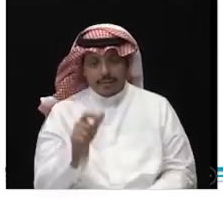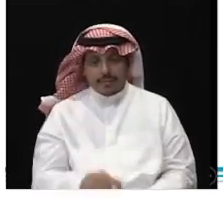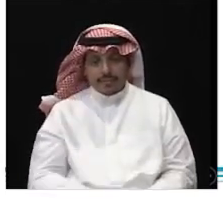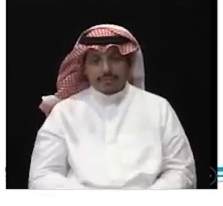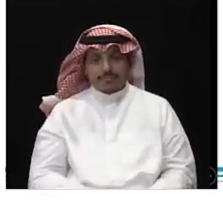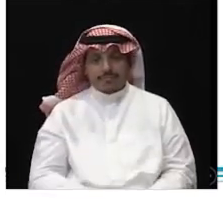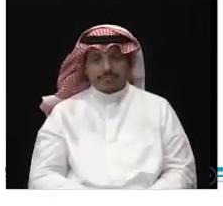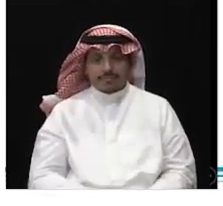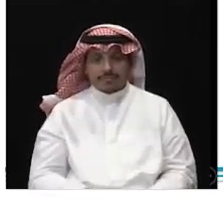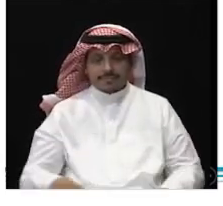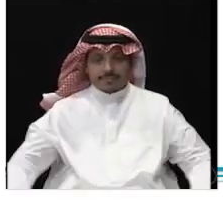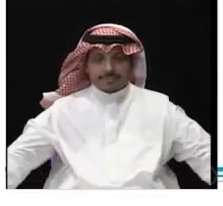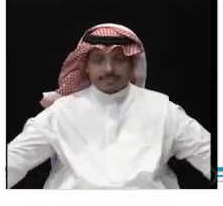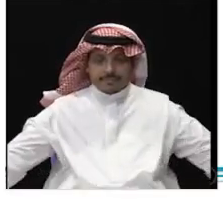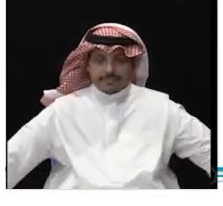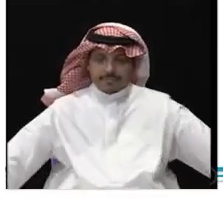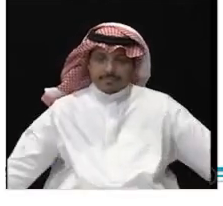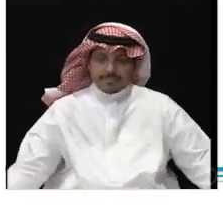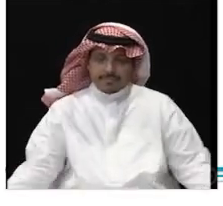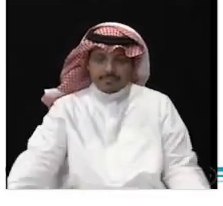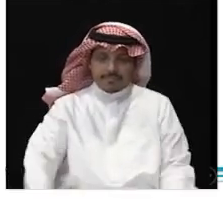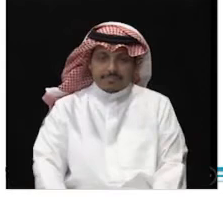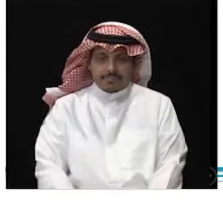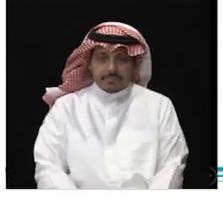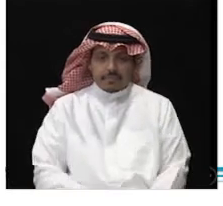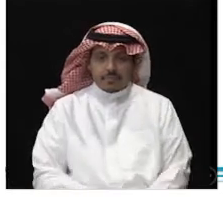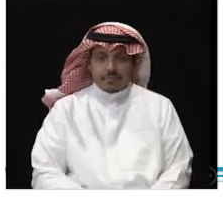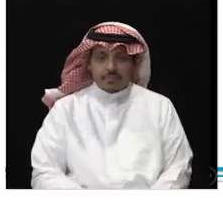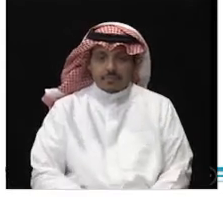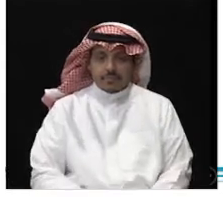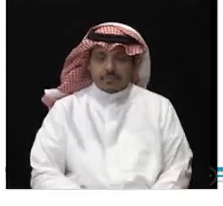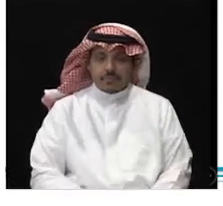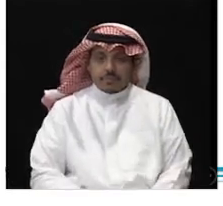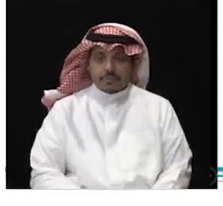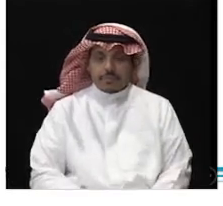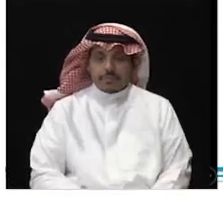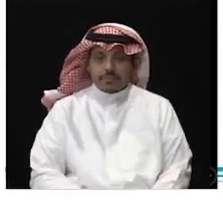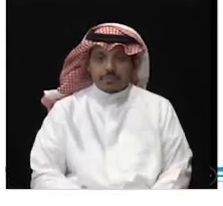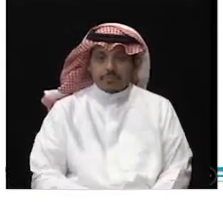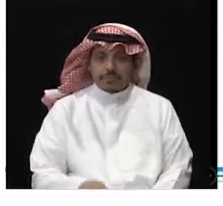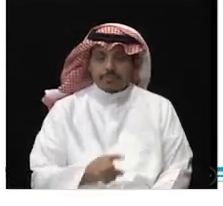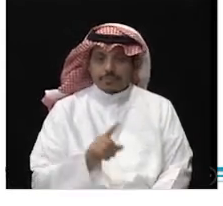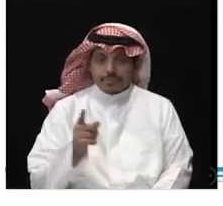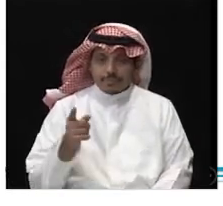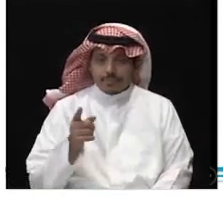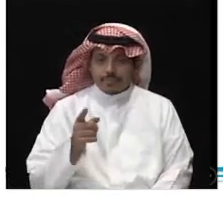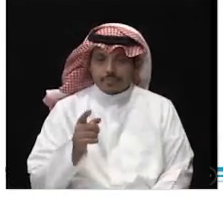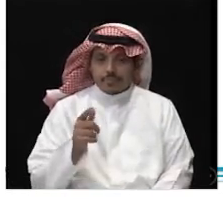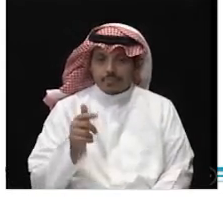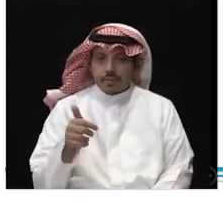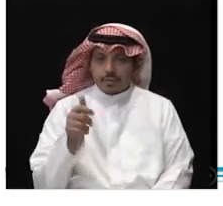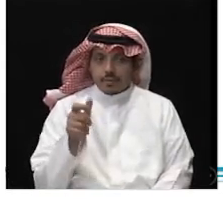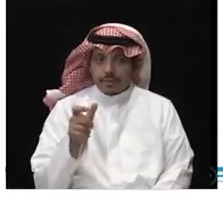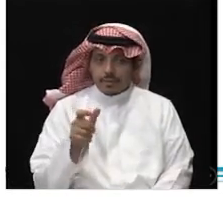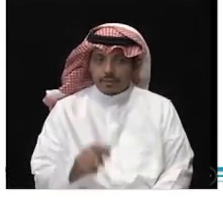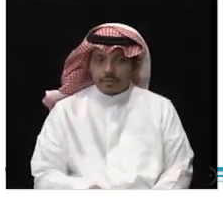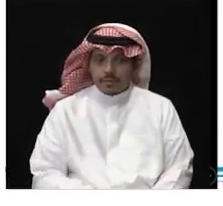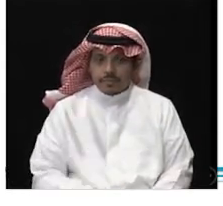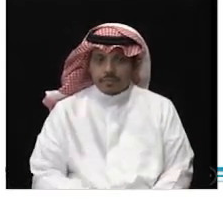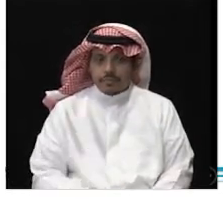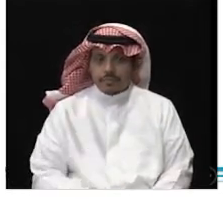أن، لاحظ آ وأضفنا لها نون ساكنة خفيفة جدا، قلنا أن أن، يعني كأنه